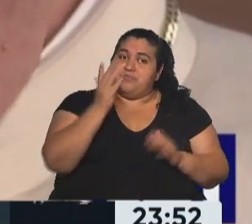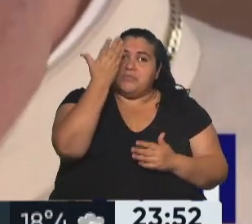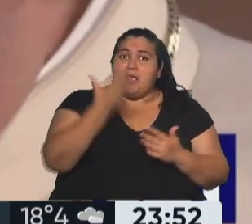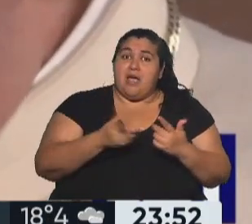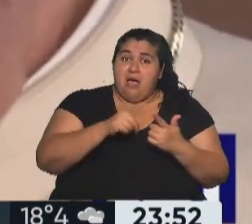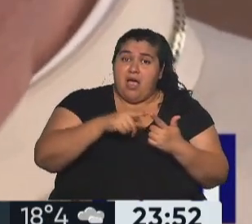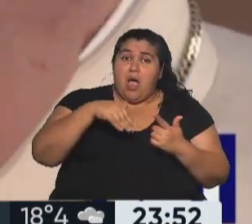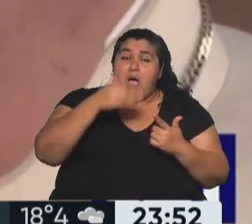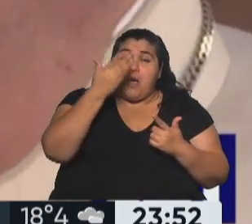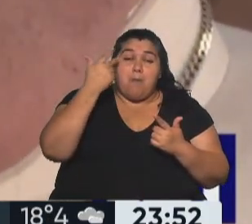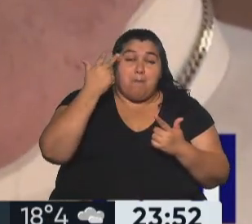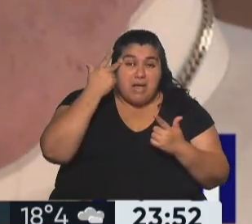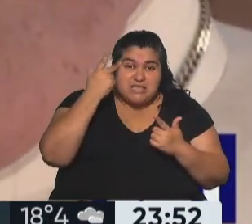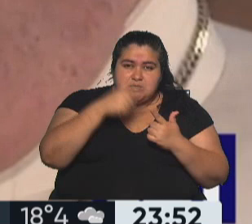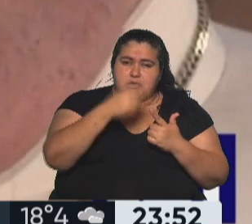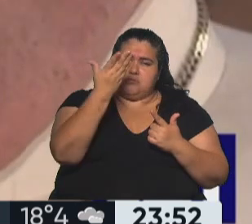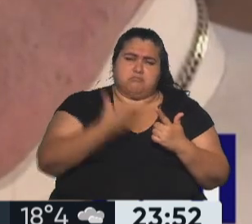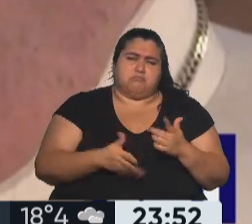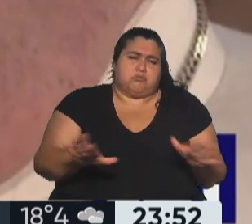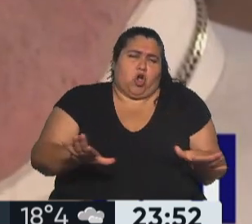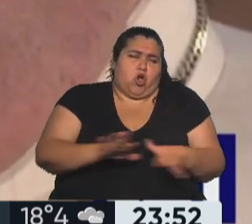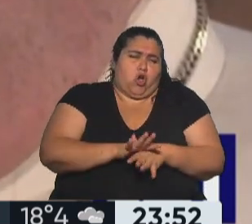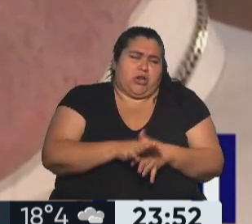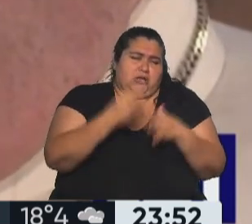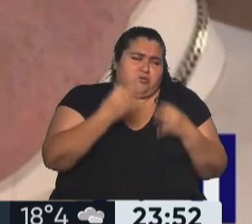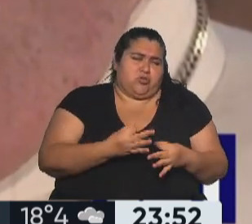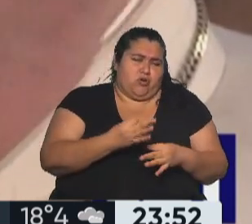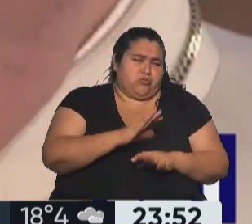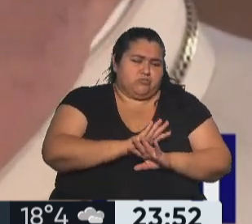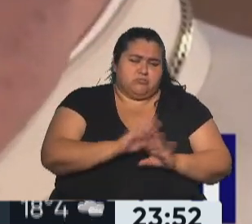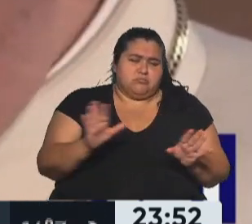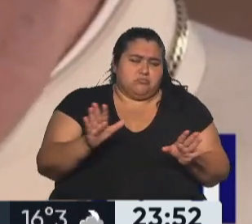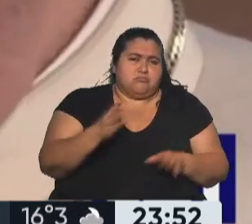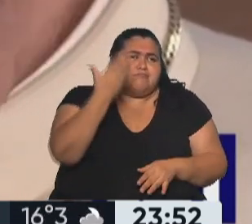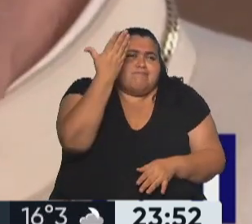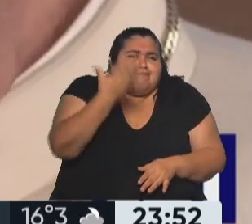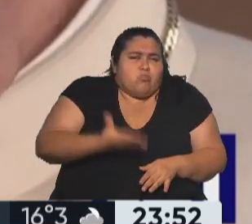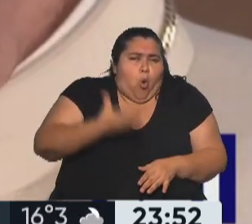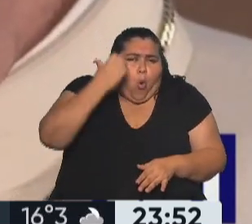è correttissimo. È un signore.